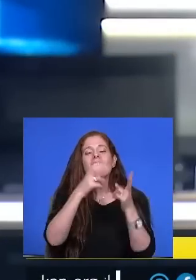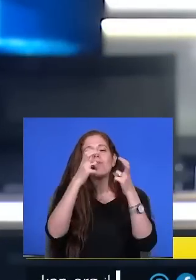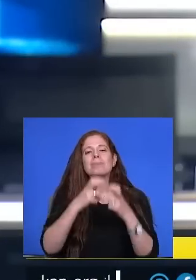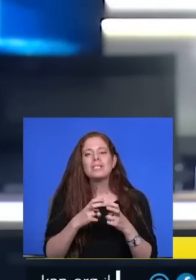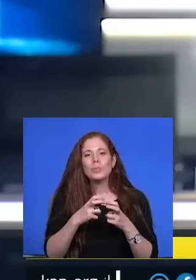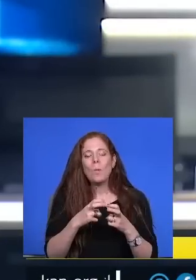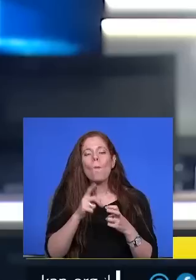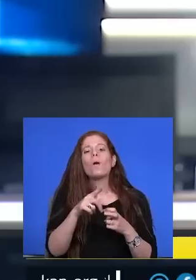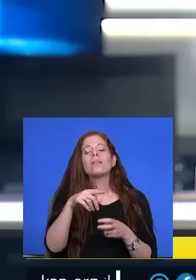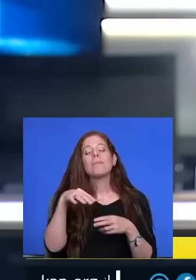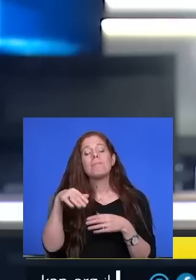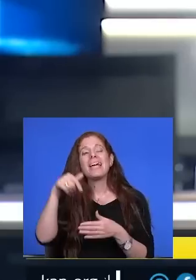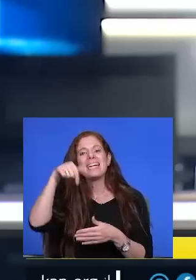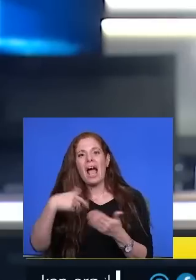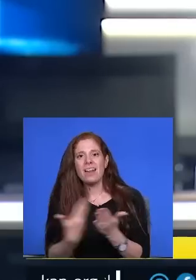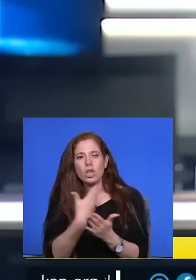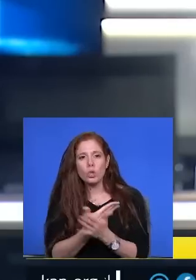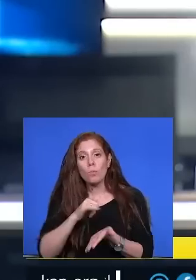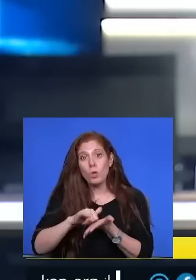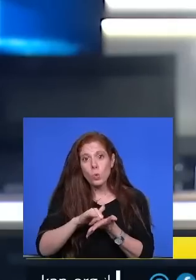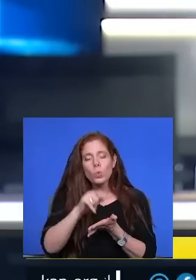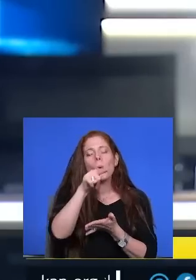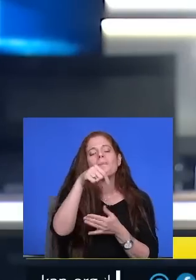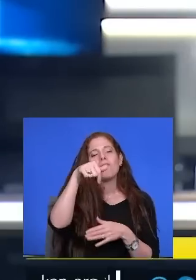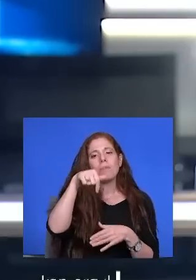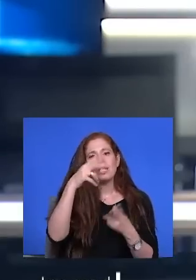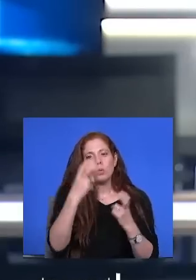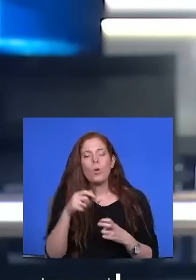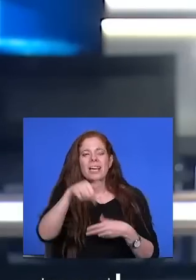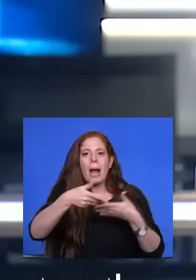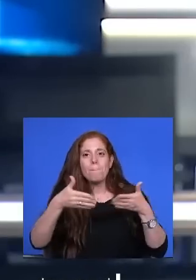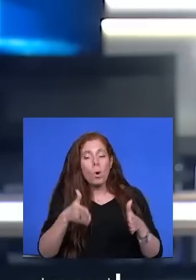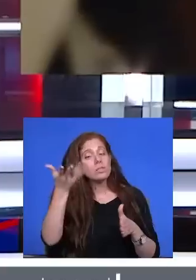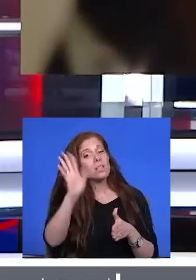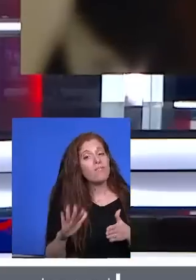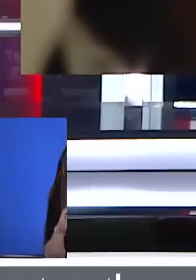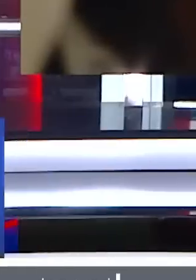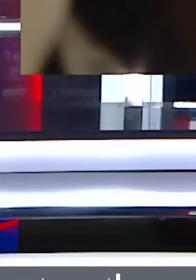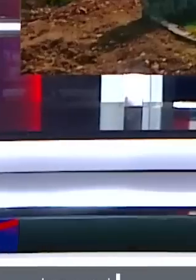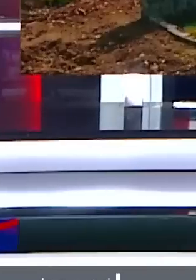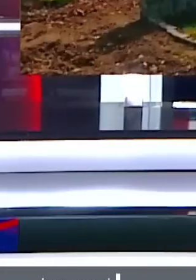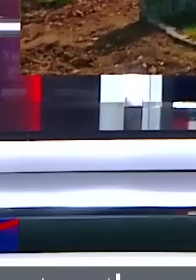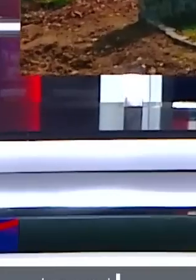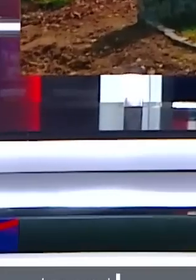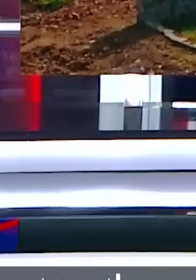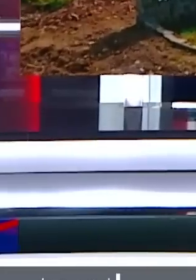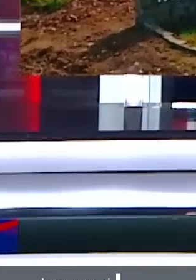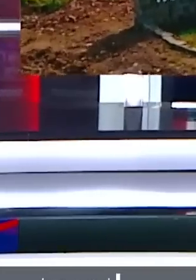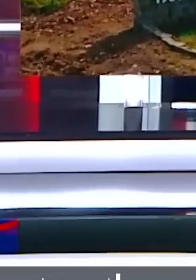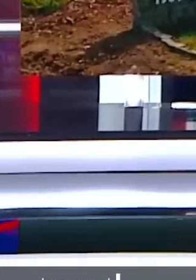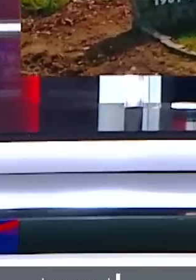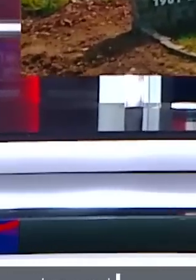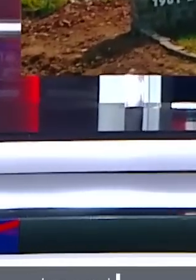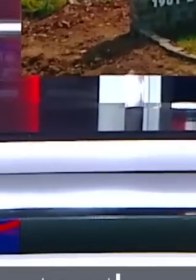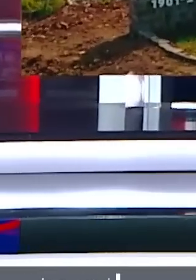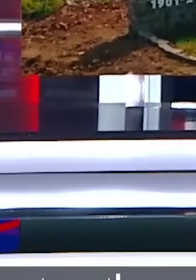כאן, בעמוד כאן חדשות ביוטיוב וביישומון כאן בוקס לטלוויזיות חכמות. ועכשיו הפרק האחרון בסדרת התעודה